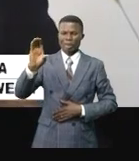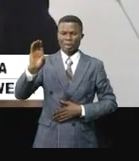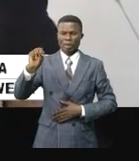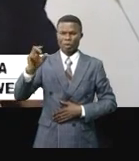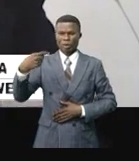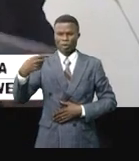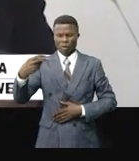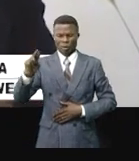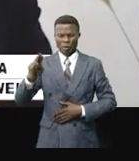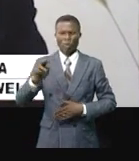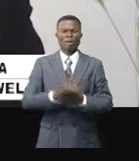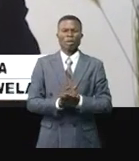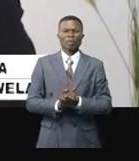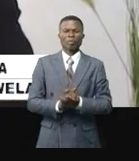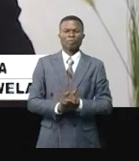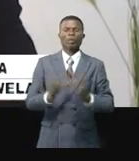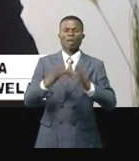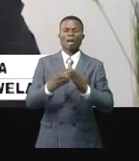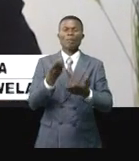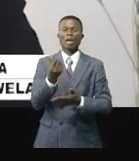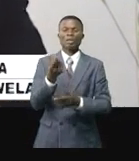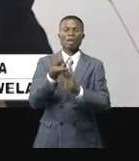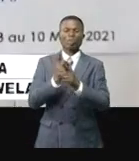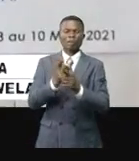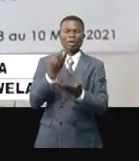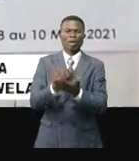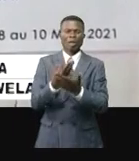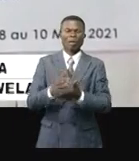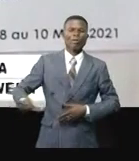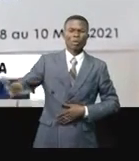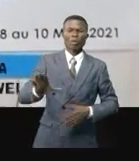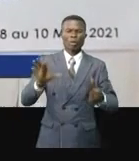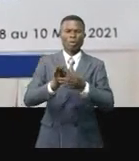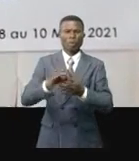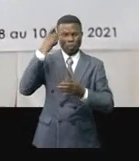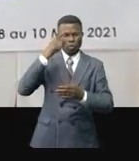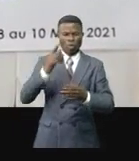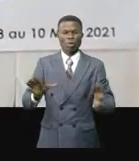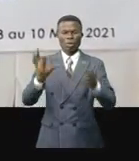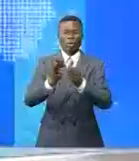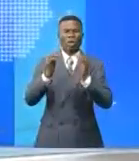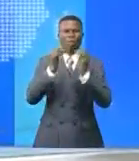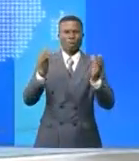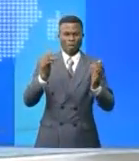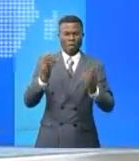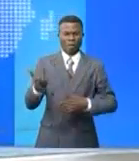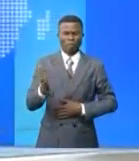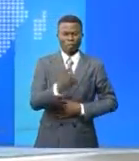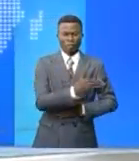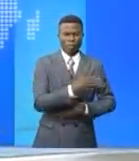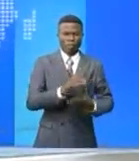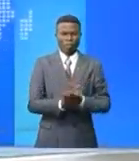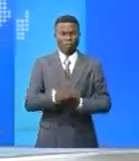Vision International avec le financement du Fonds des Nations Unies pour la consolidation de la paix.